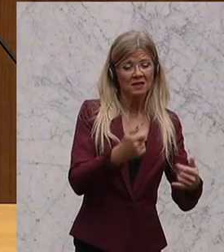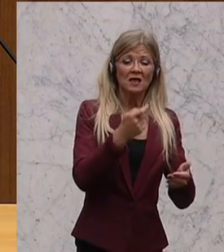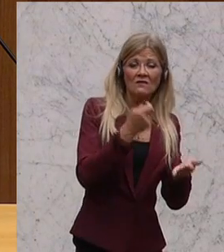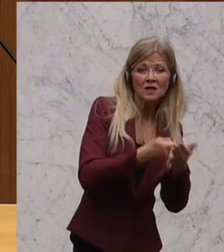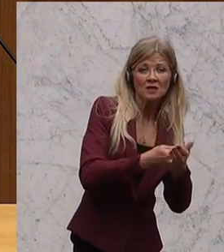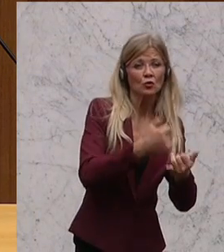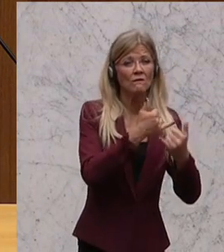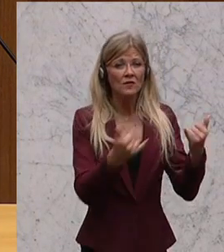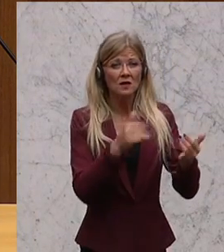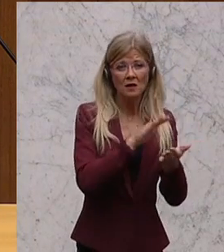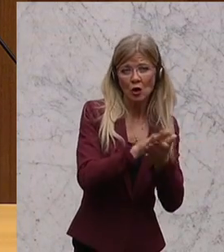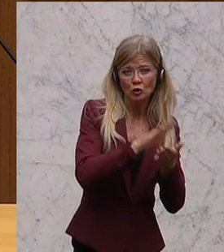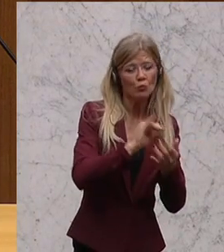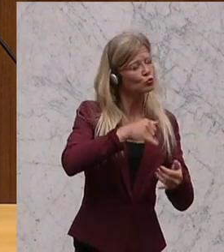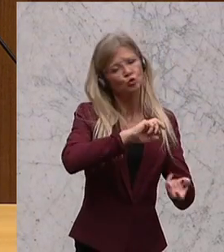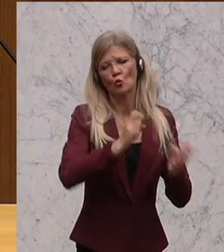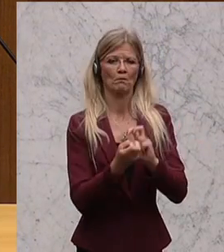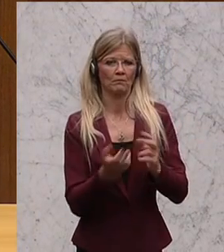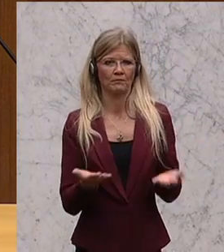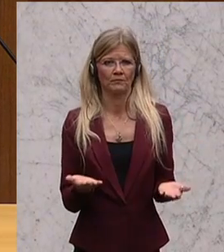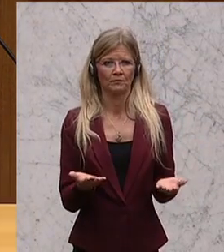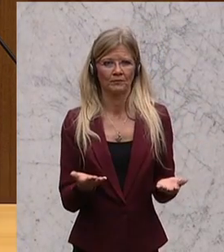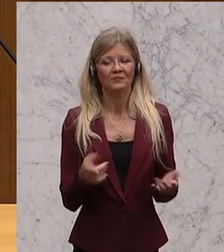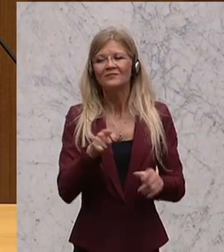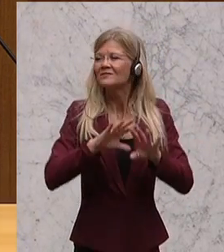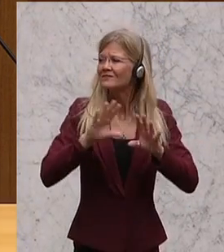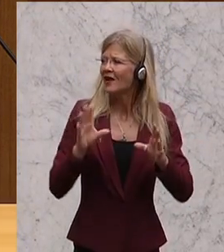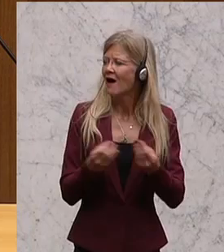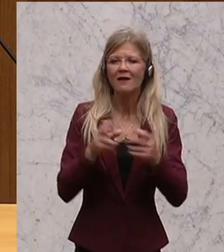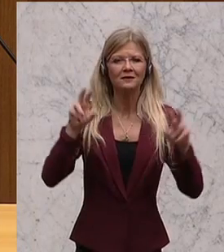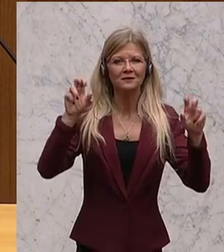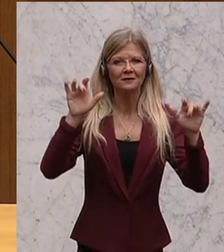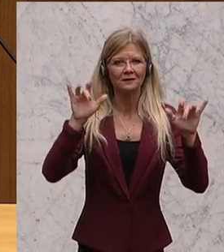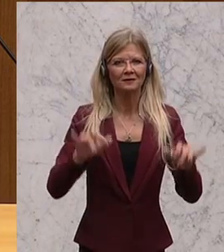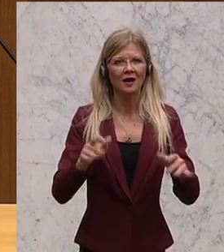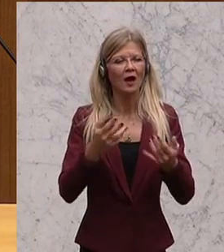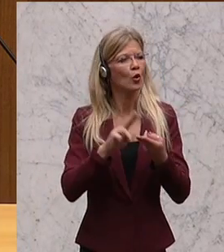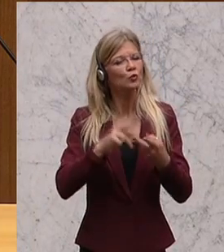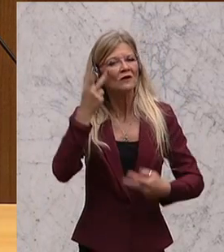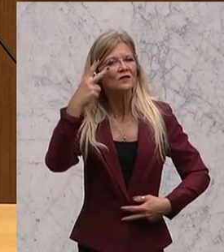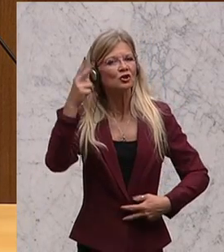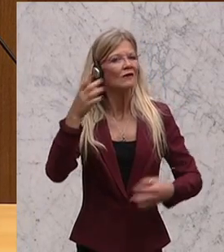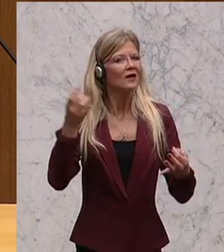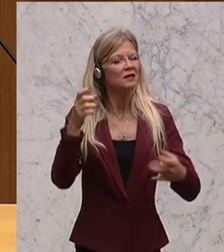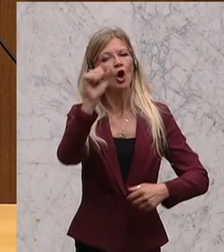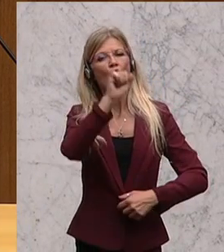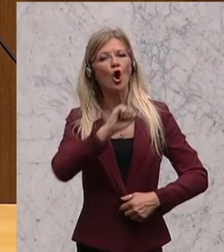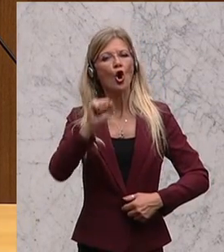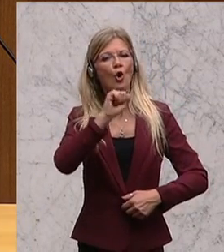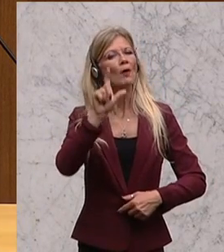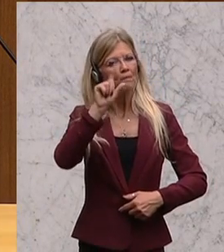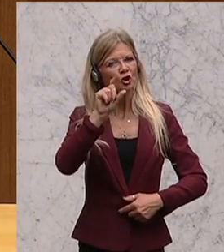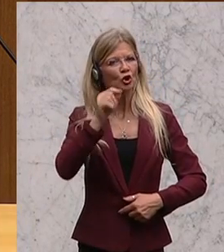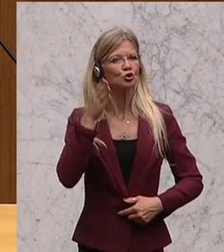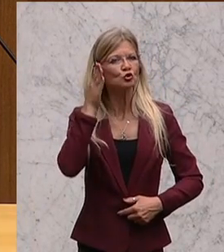werden. Alles unter dem Titel und der Vision, dass Europa unsere Zukunft ist, dass die Gemeinsamkeit